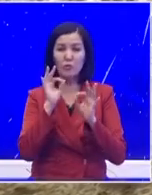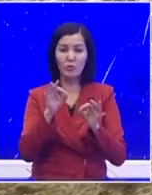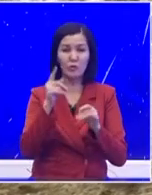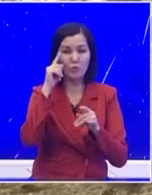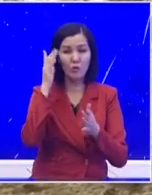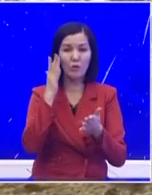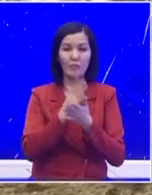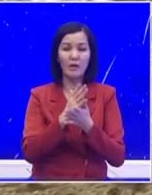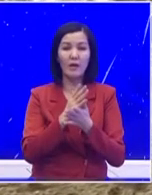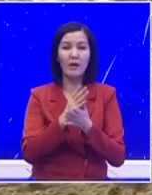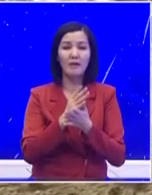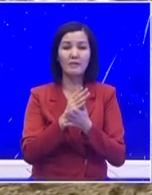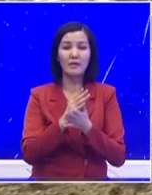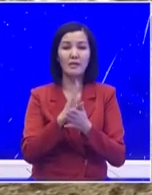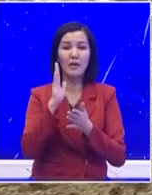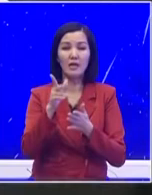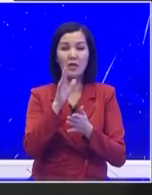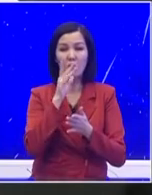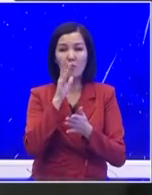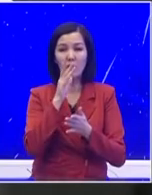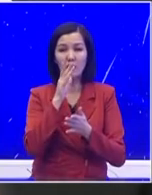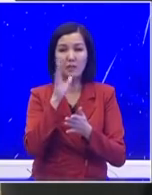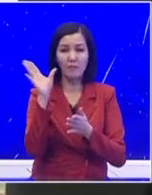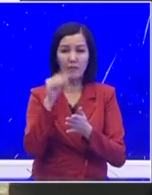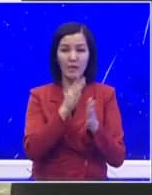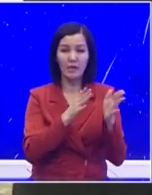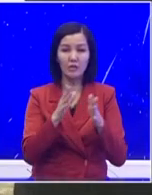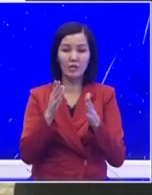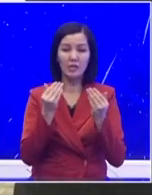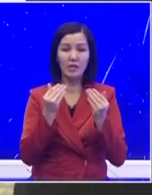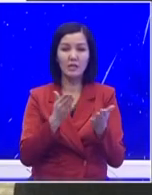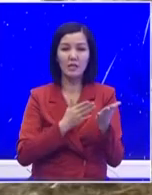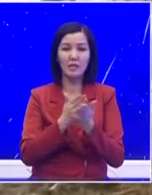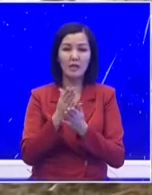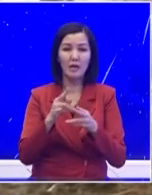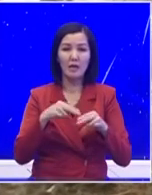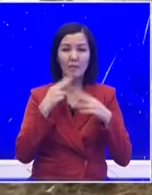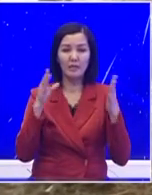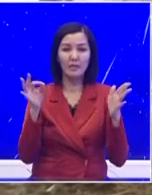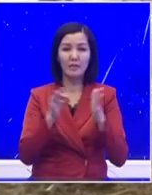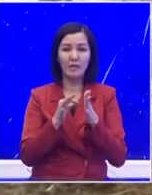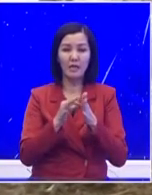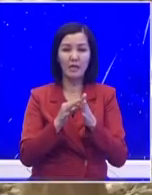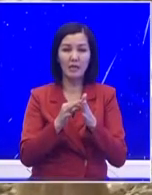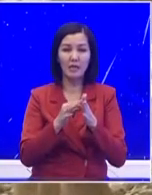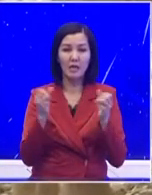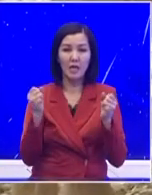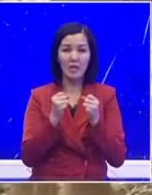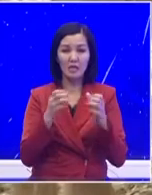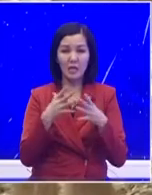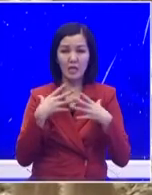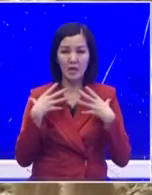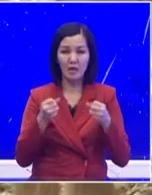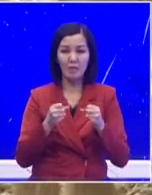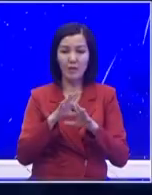ұйғарымның тиімді тиімсіздігін алдағы уақыт көрсете жатар. Әзірге саладағылар үшін басты мақсат бар малды қыстан қоңды шығару,